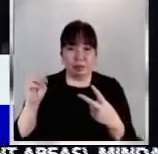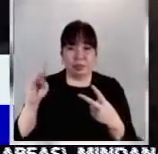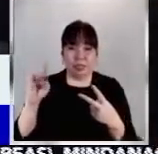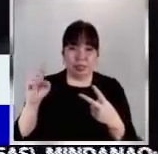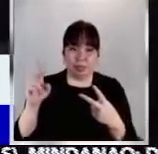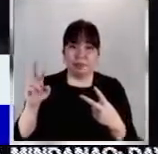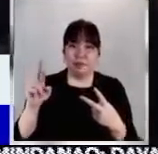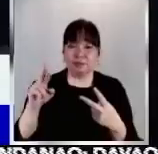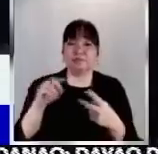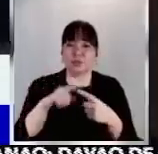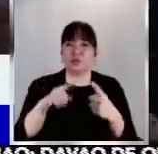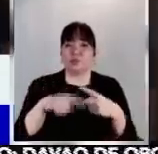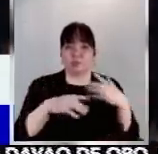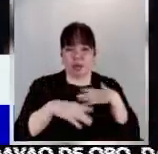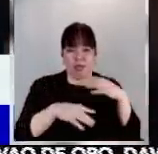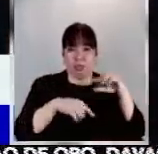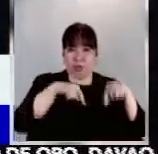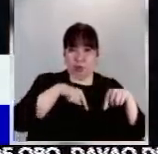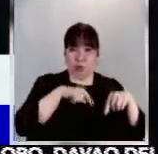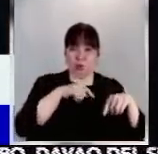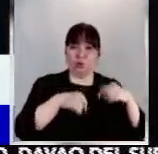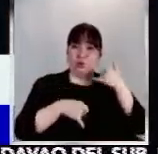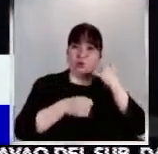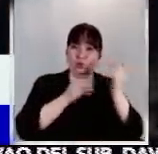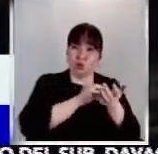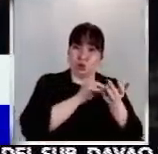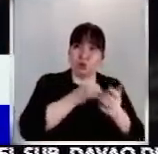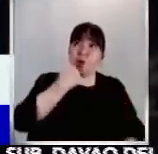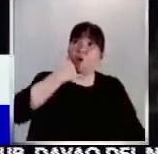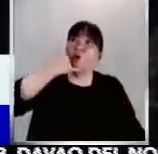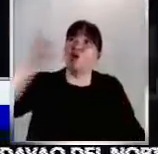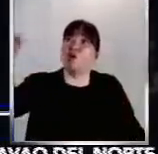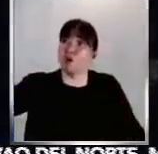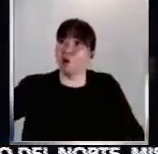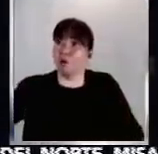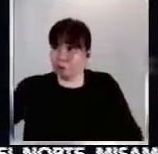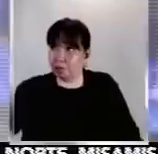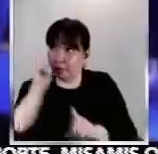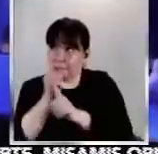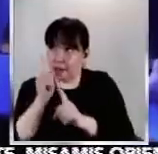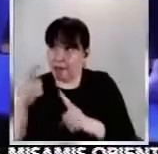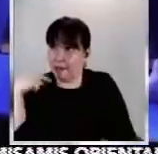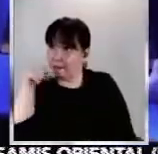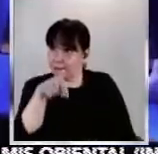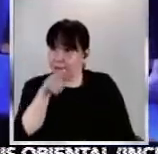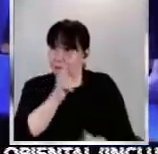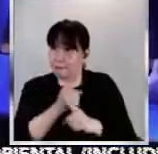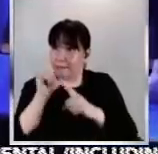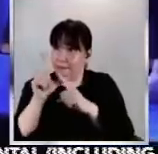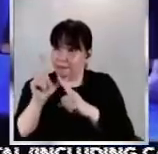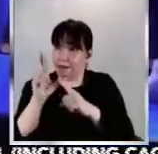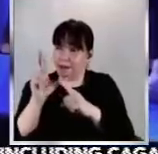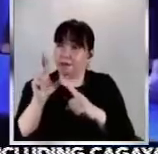dito, yung doktor nyo, pag nag-usap lang na tunay na may pasyente gano'n, bibigyan na sa inyo. Thank you to all of you for